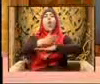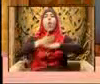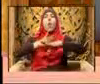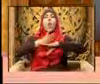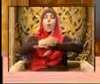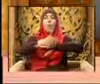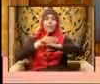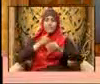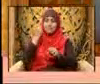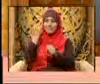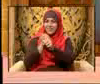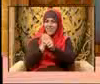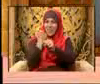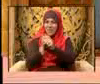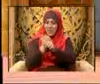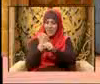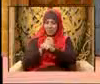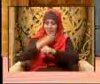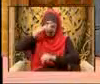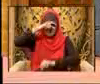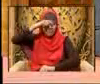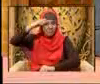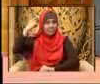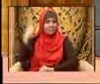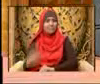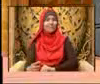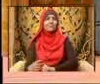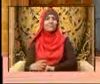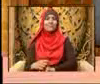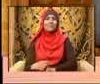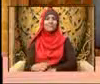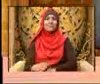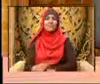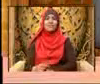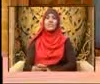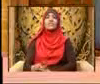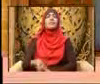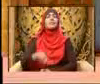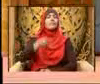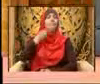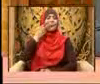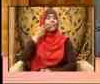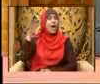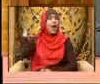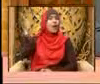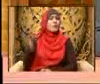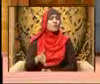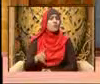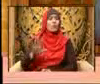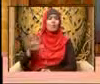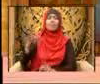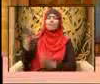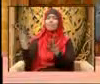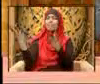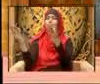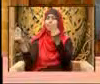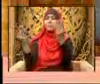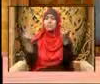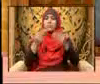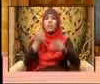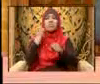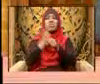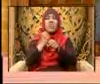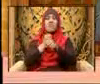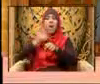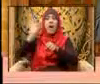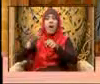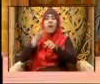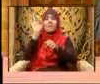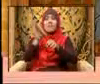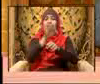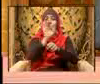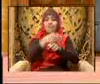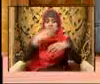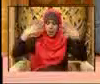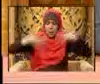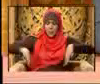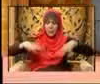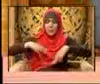شريفة كنجار. سيدنا إدريس عليه السلام كان خياطا أو كي خيط